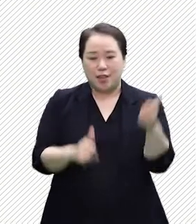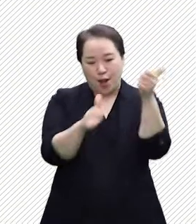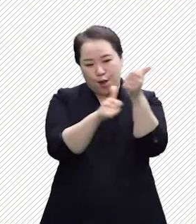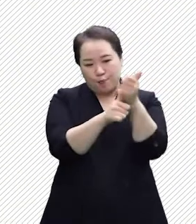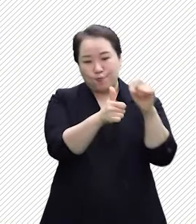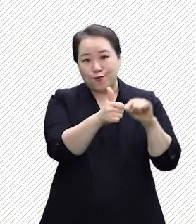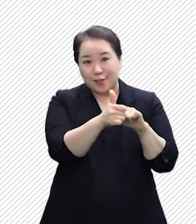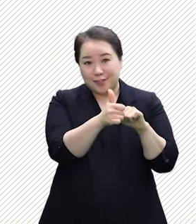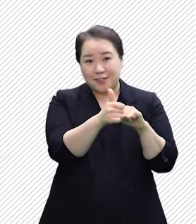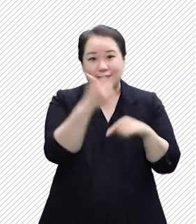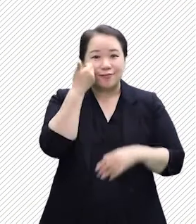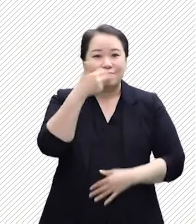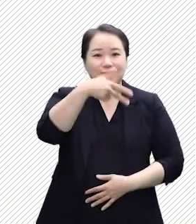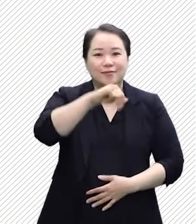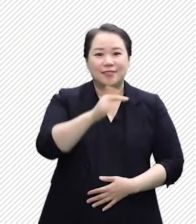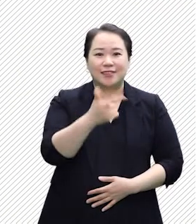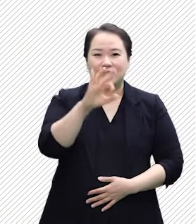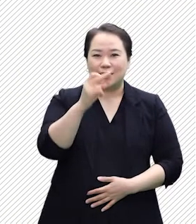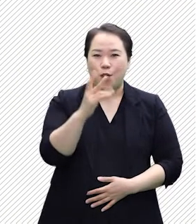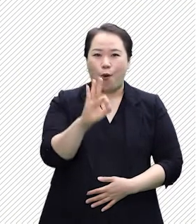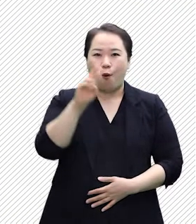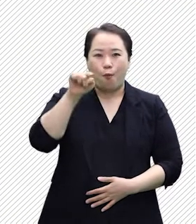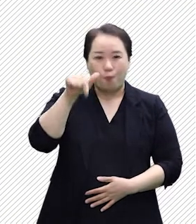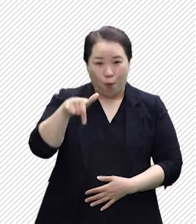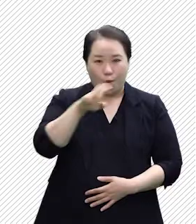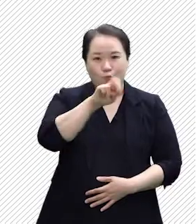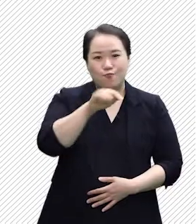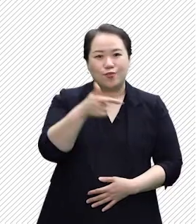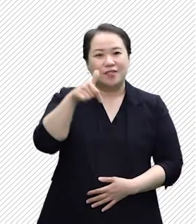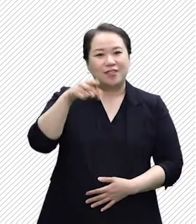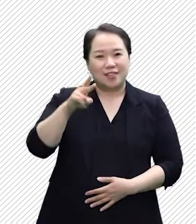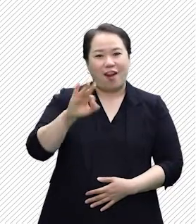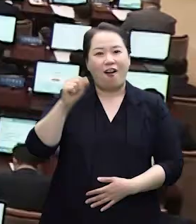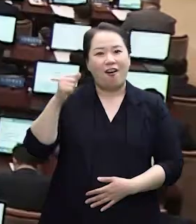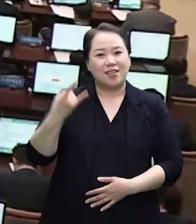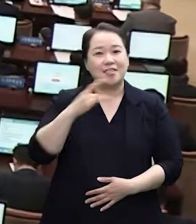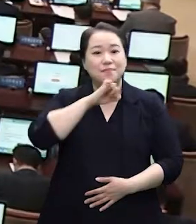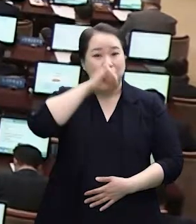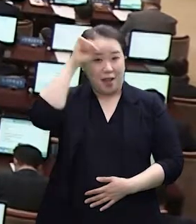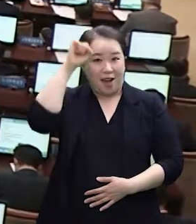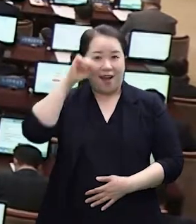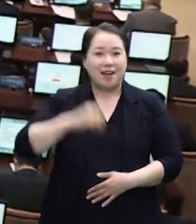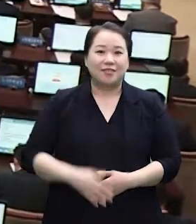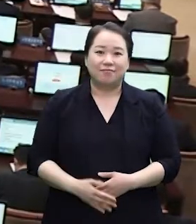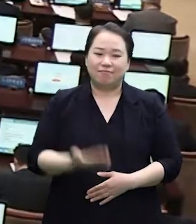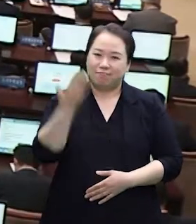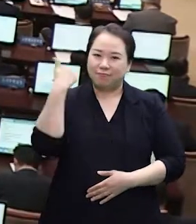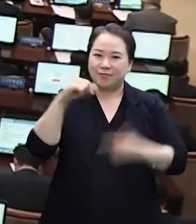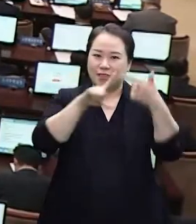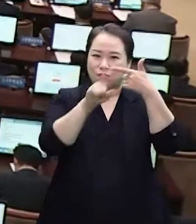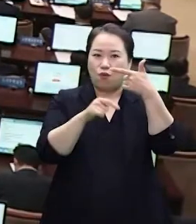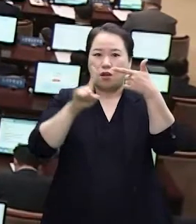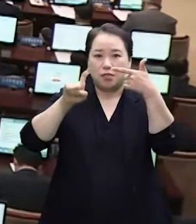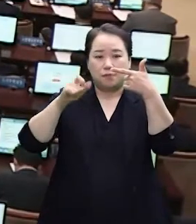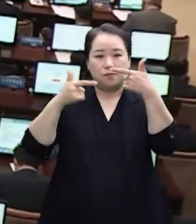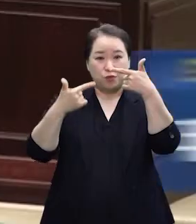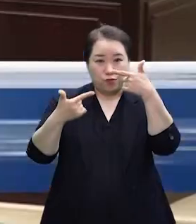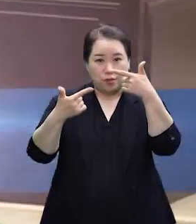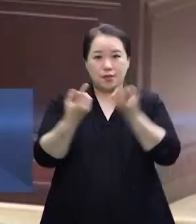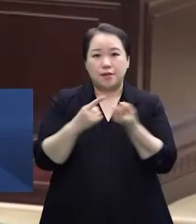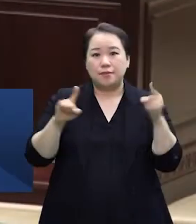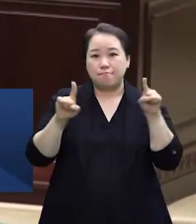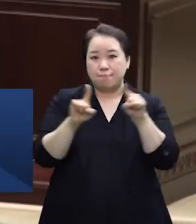부의장으로는 진용복 의원과 문경희 의원이 최종 선출됐습니다. 한편 이에 앞서 지난 6월